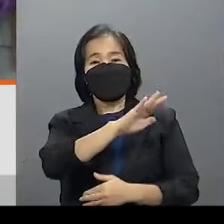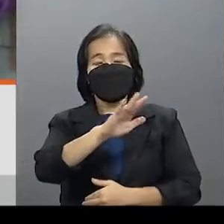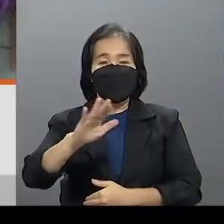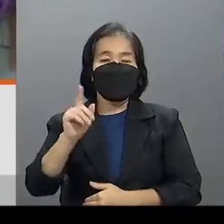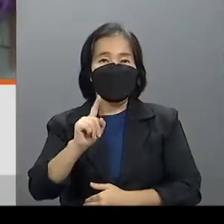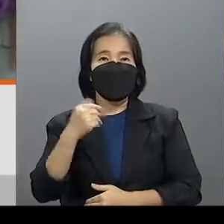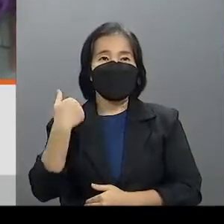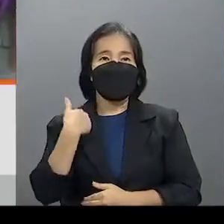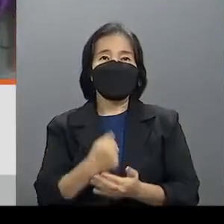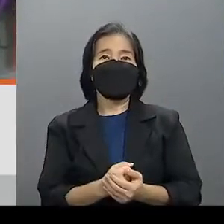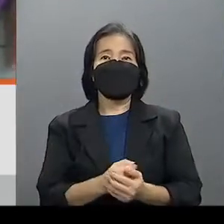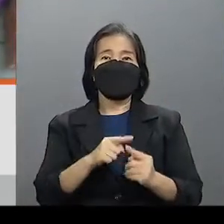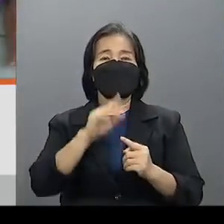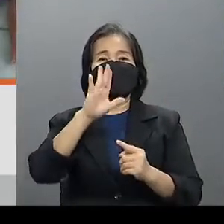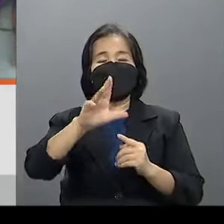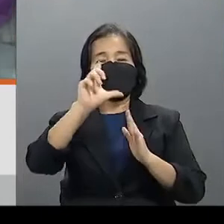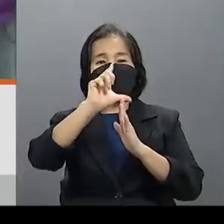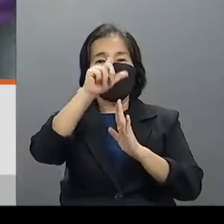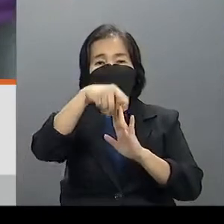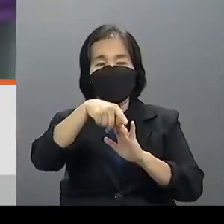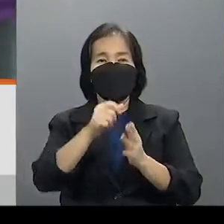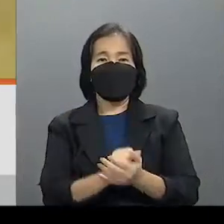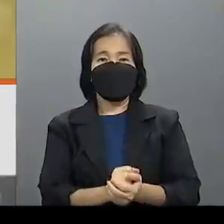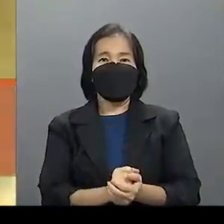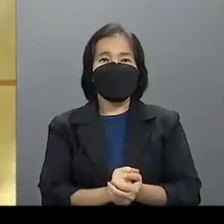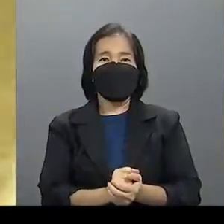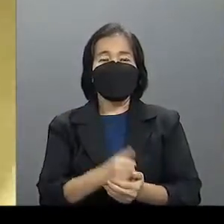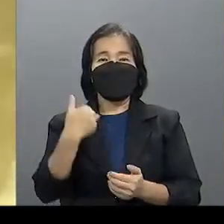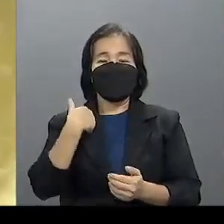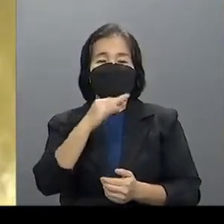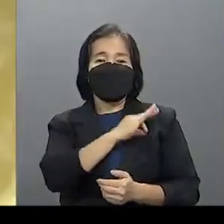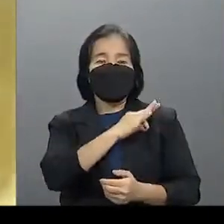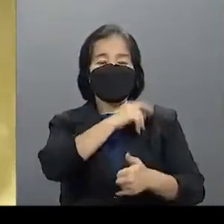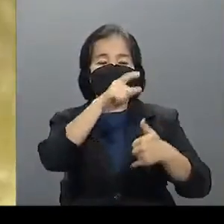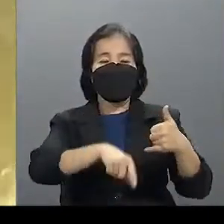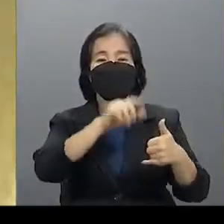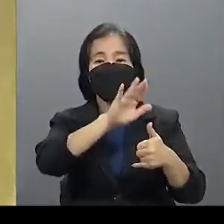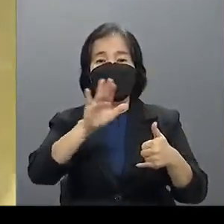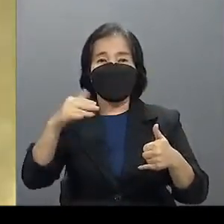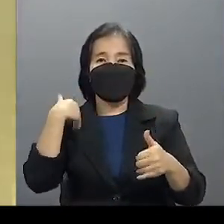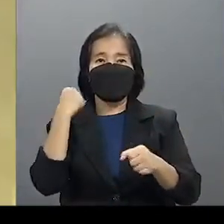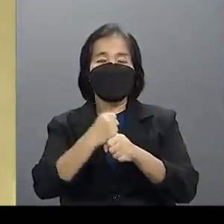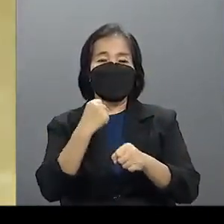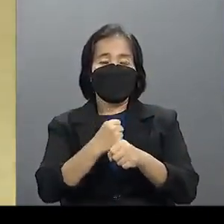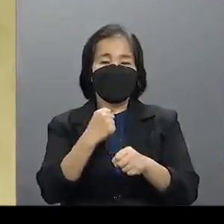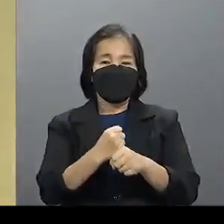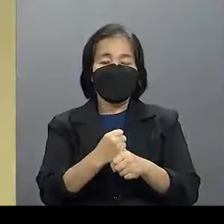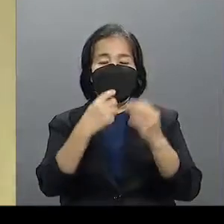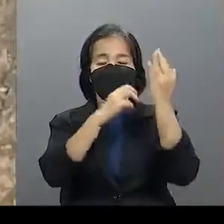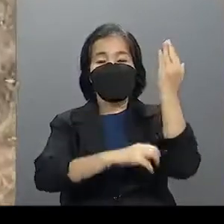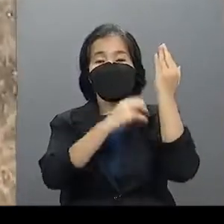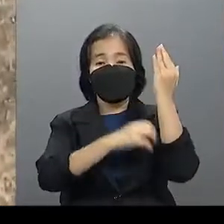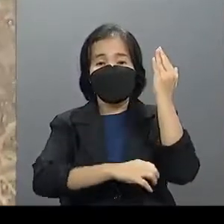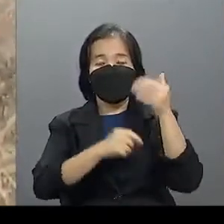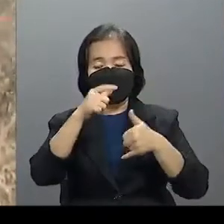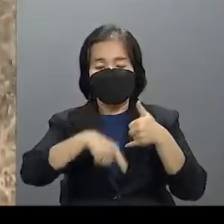างจังหวัดลำพูนแต่ละฤดูกาลสมาชิกแต่ละคนจะผลิตหน่อไม้มีรายได้เฉลี่ยคนละ 3-4 หมื่นบ